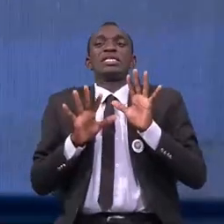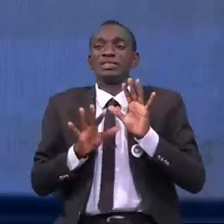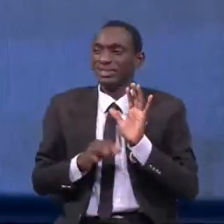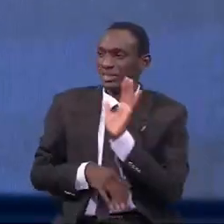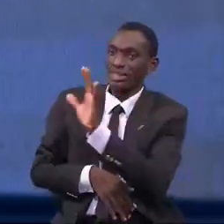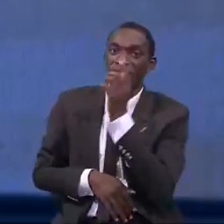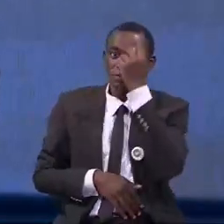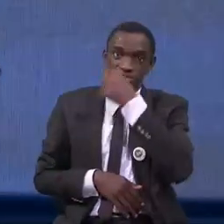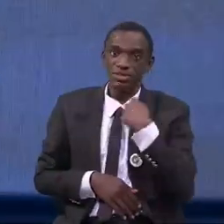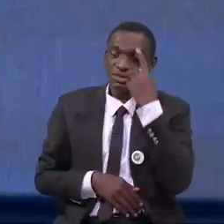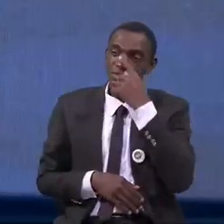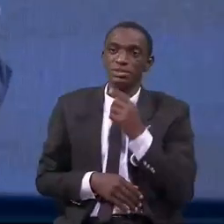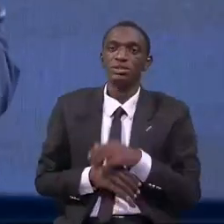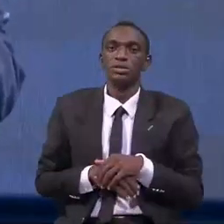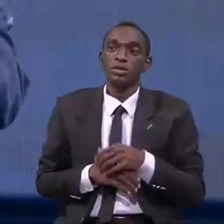les C